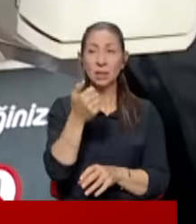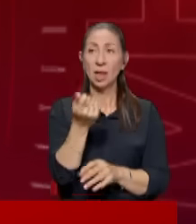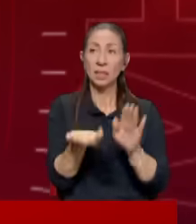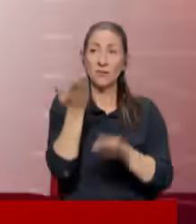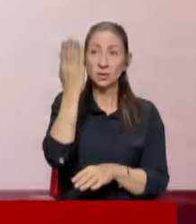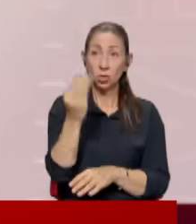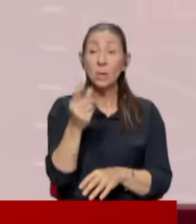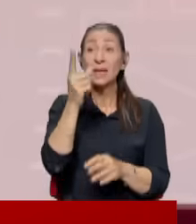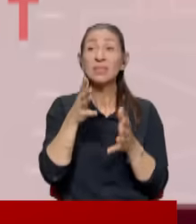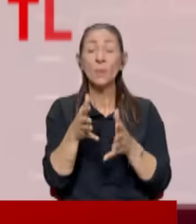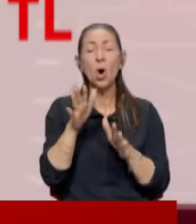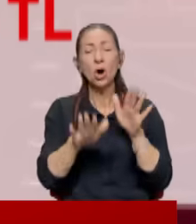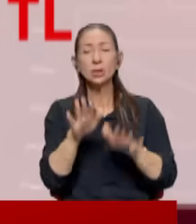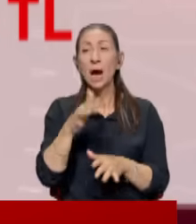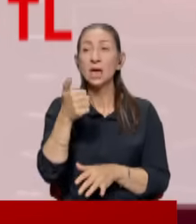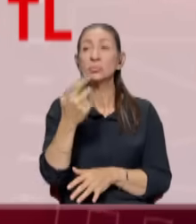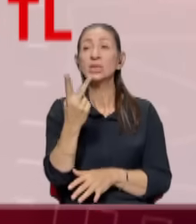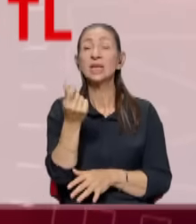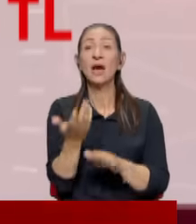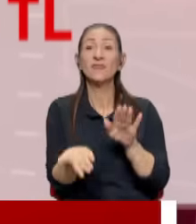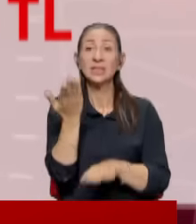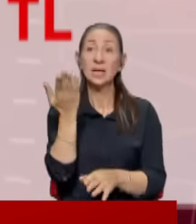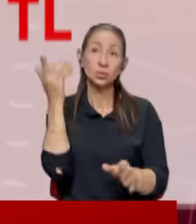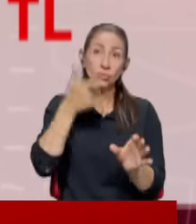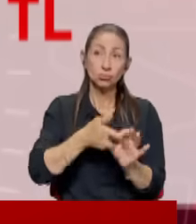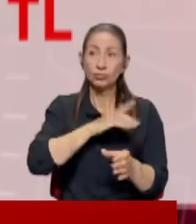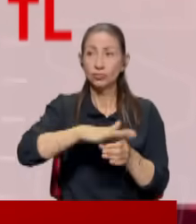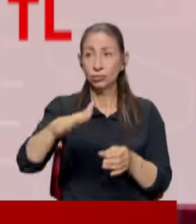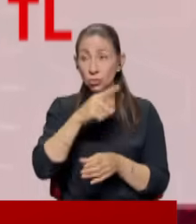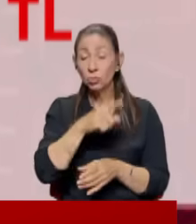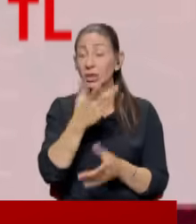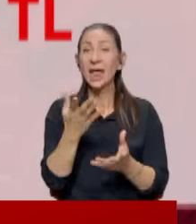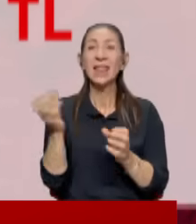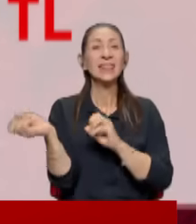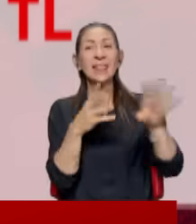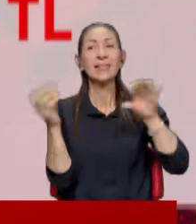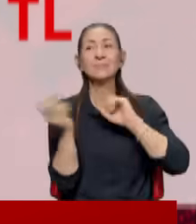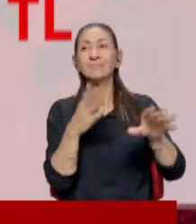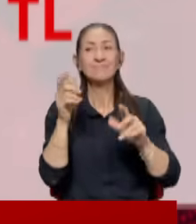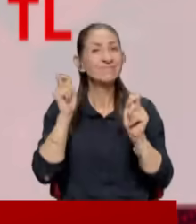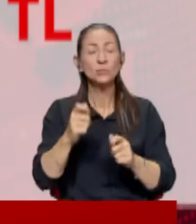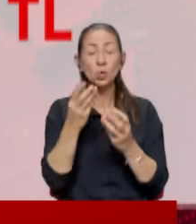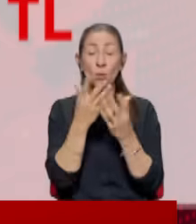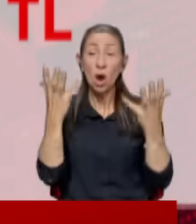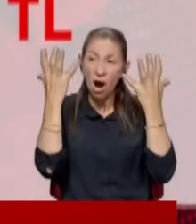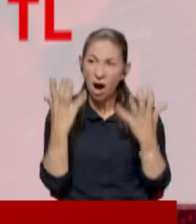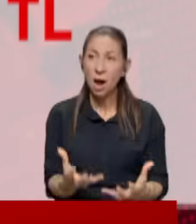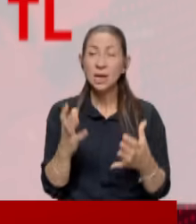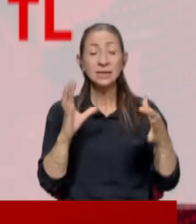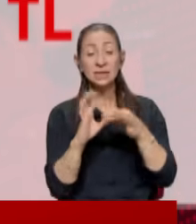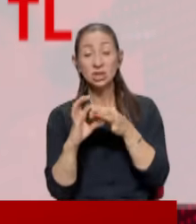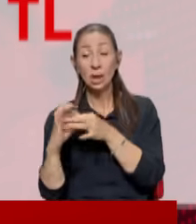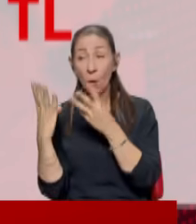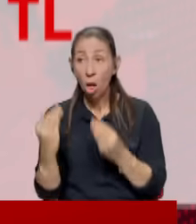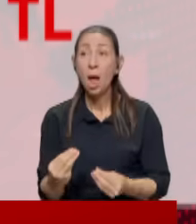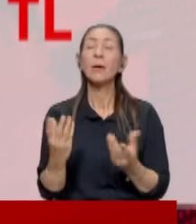geçti. Bir depo artık ortalama 62 lira daha zamlı dolacak. Bu da özellikle nakliyecilik işi yapanlara büyük yük ve zincirleme olarak da